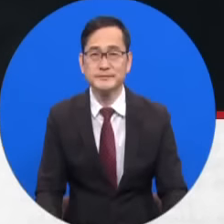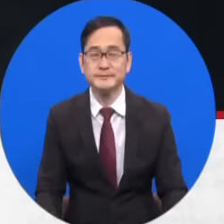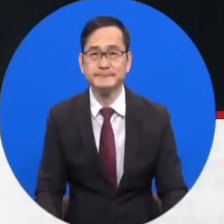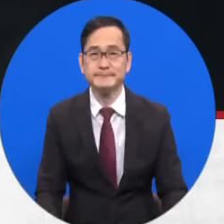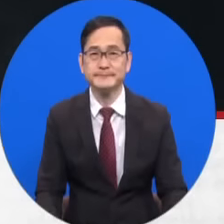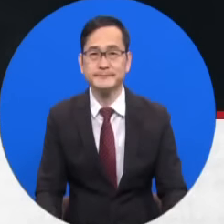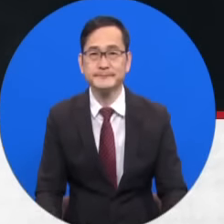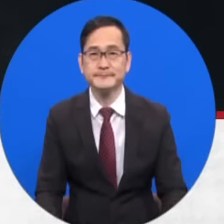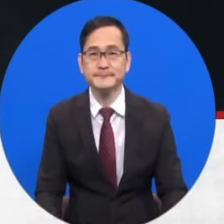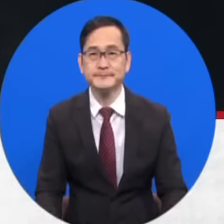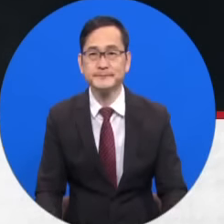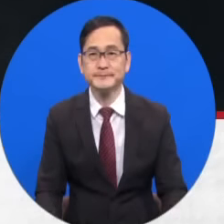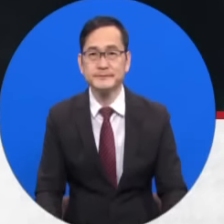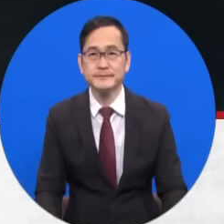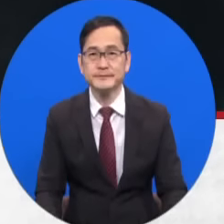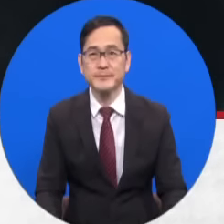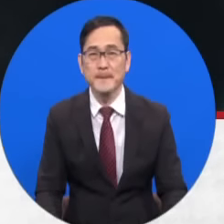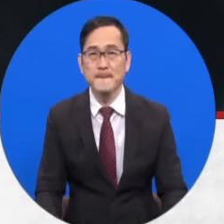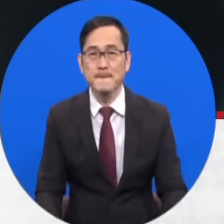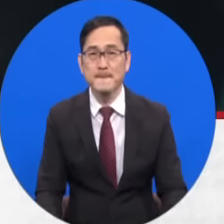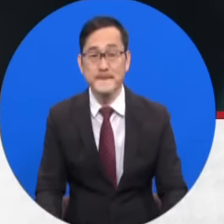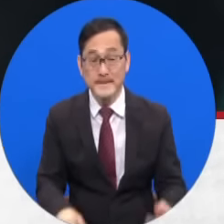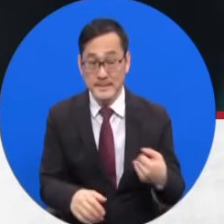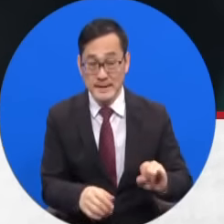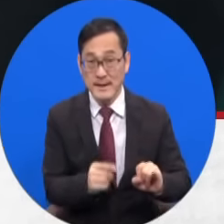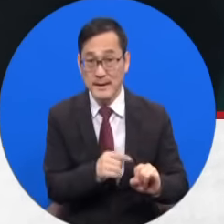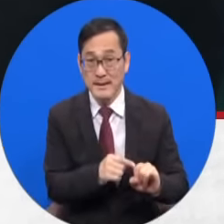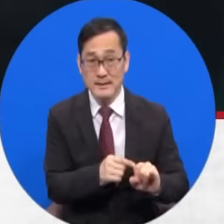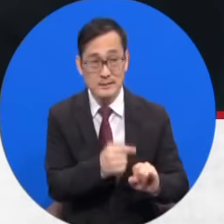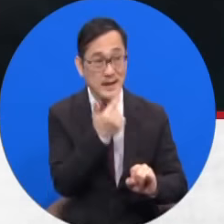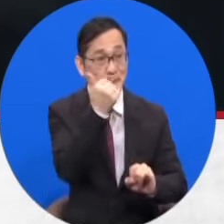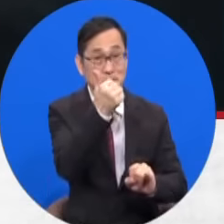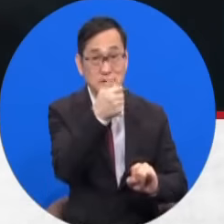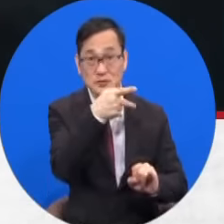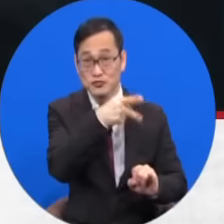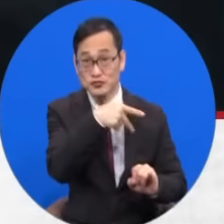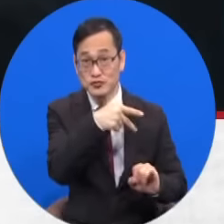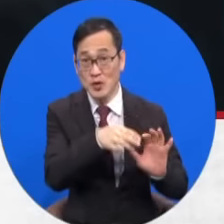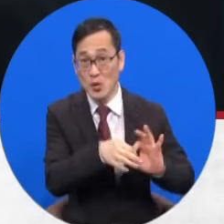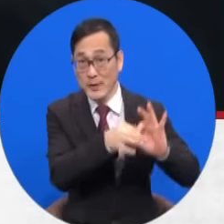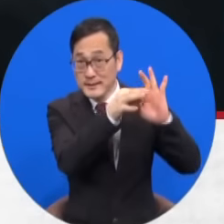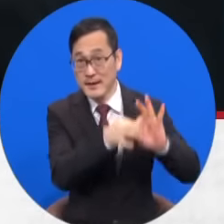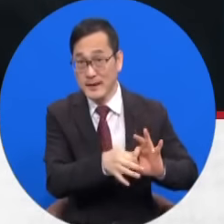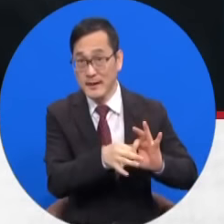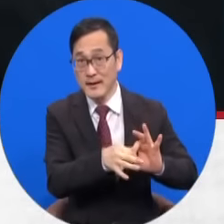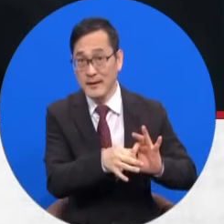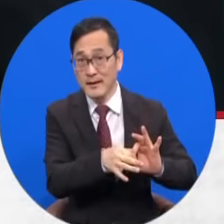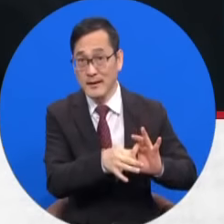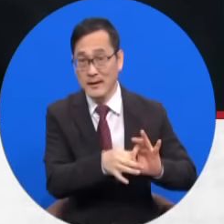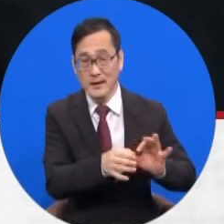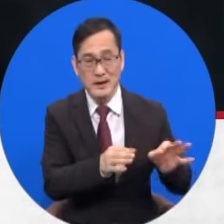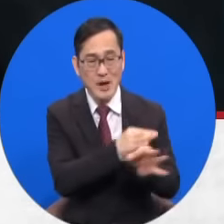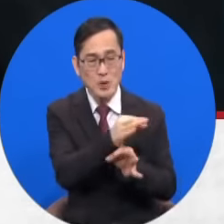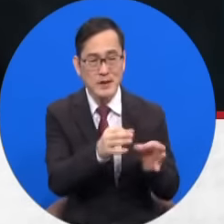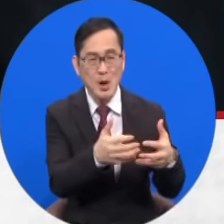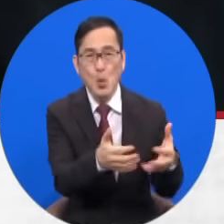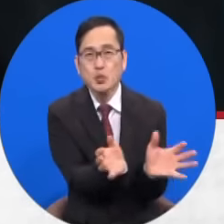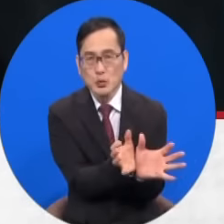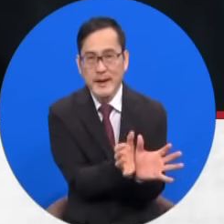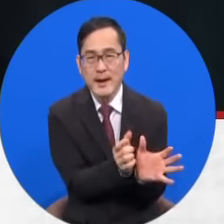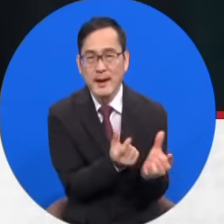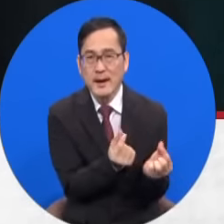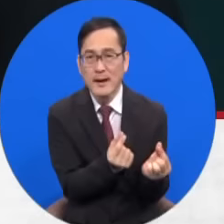그런데 중요한 건 뭐냐면은 과연 문다혜 씨하고 문재인 전 대통령하고 관계가 이른바 경제적 공동체로 해